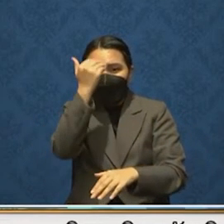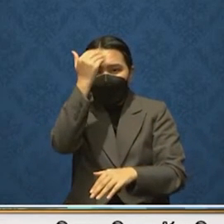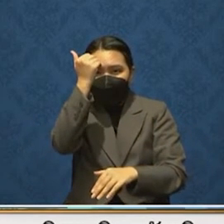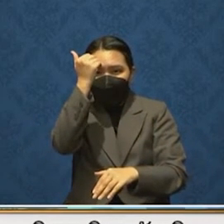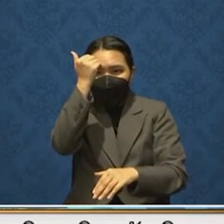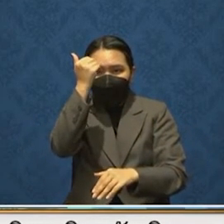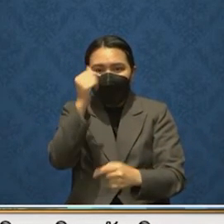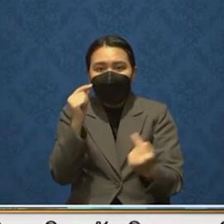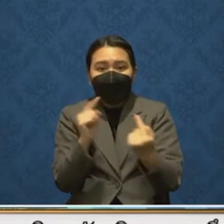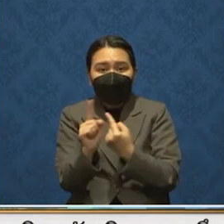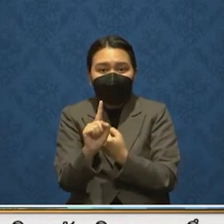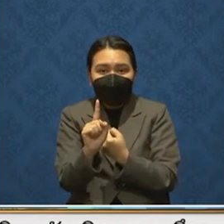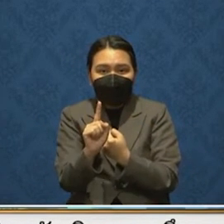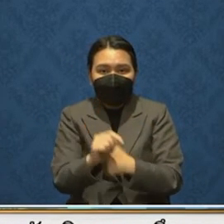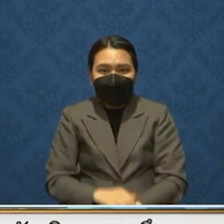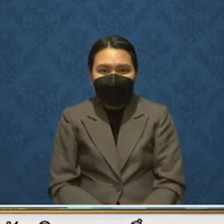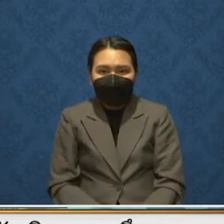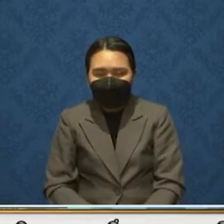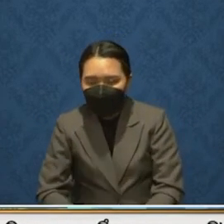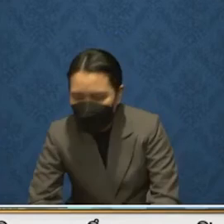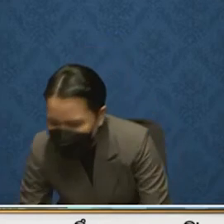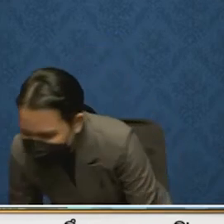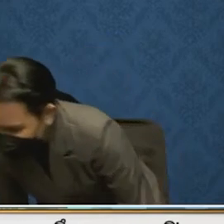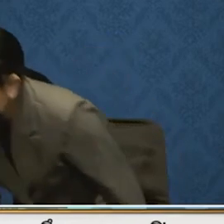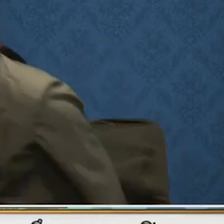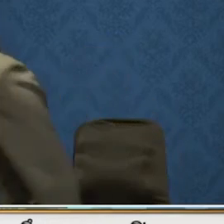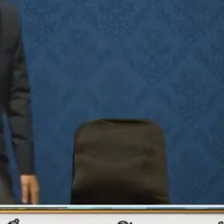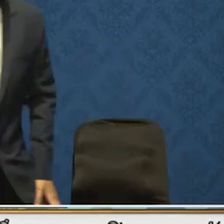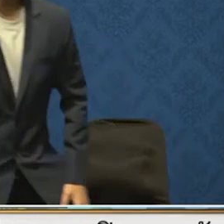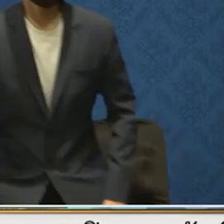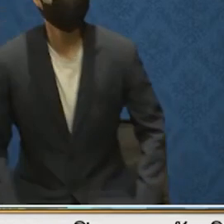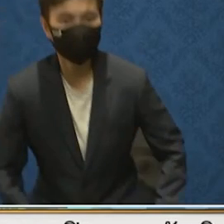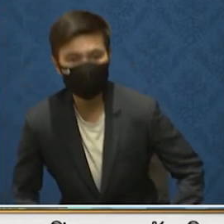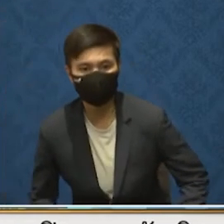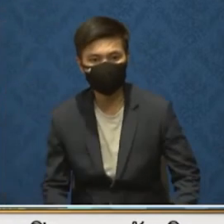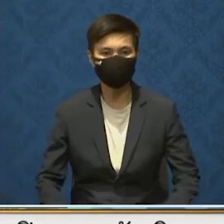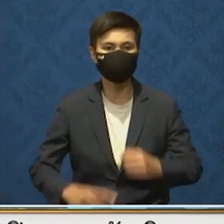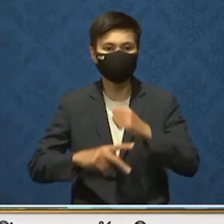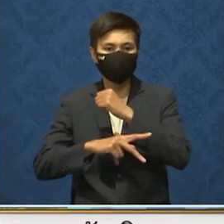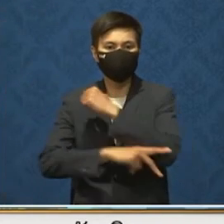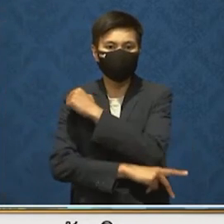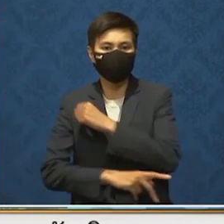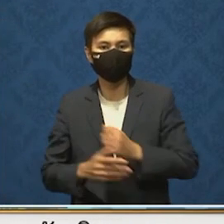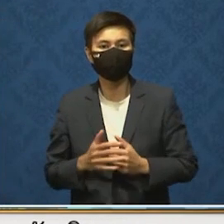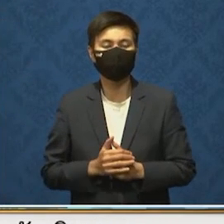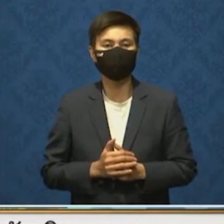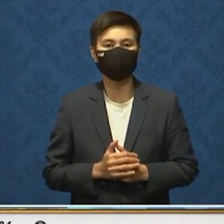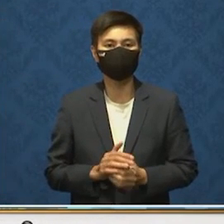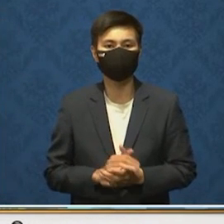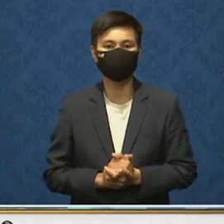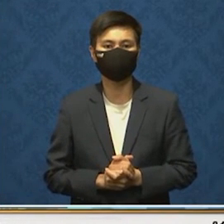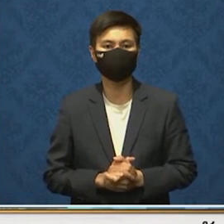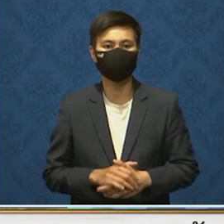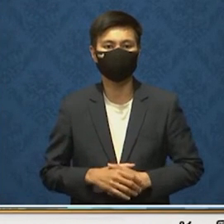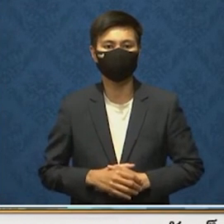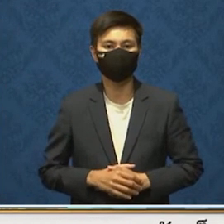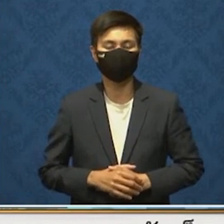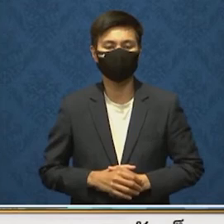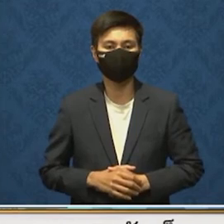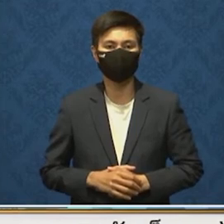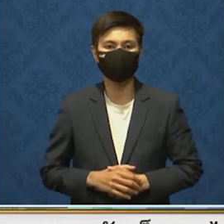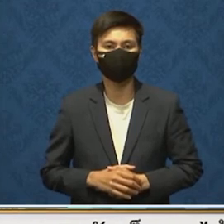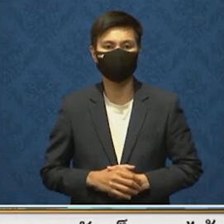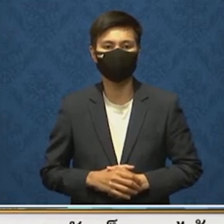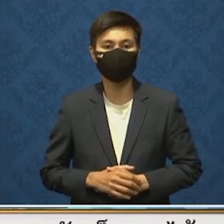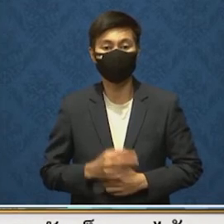การกรบชั่นของเราก็สูงขึ้น เป็รัดับนะครับ